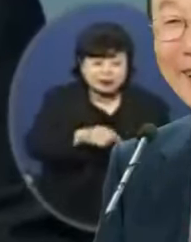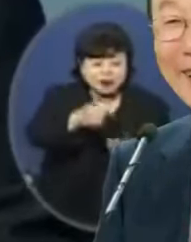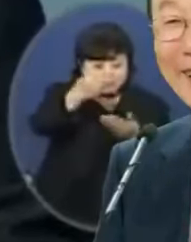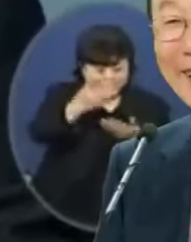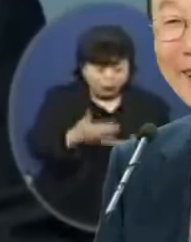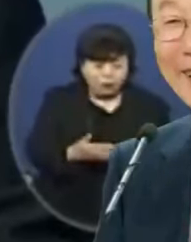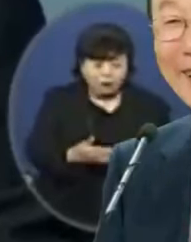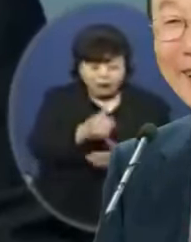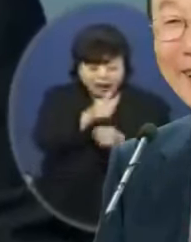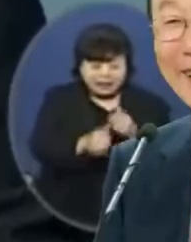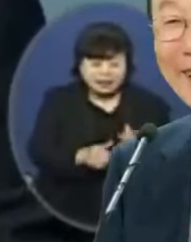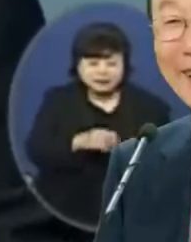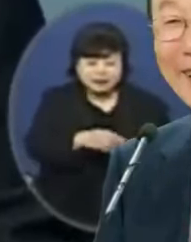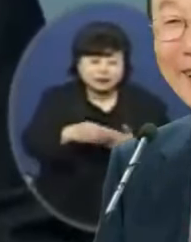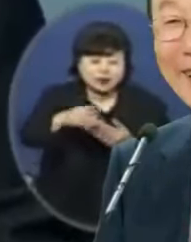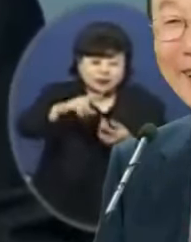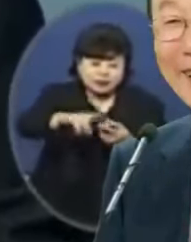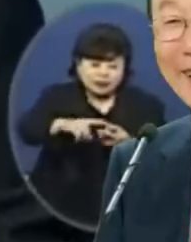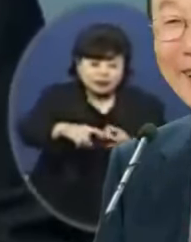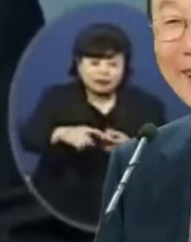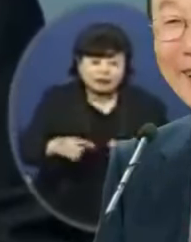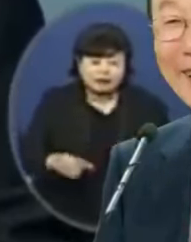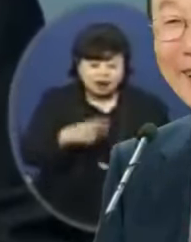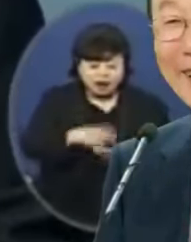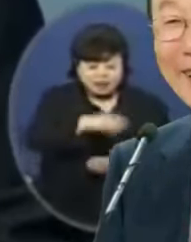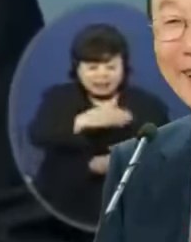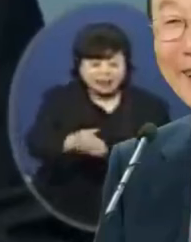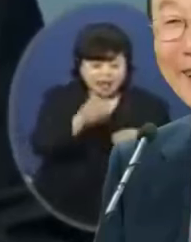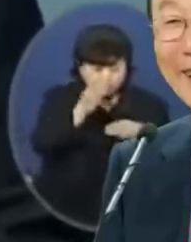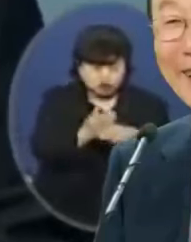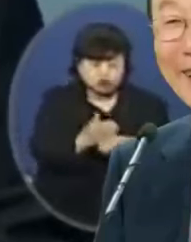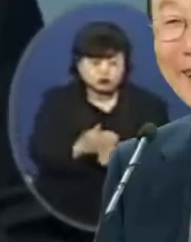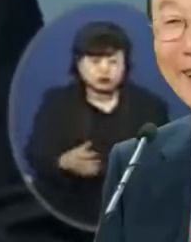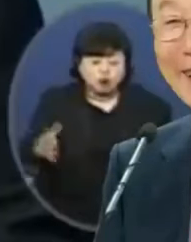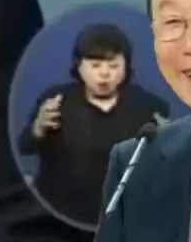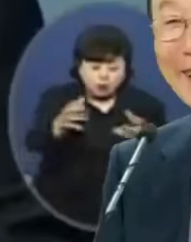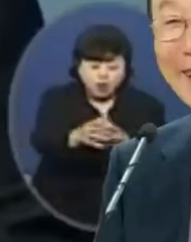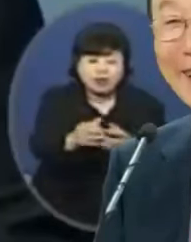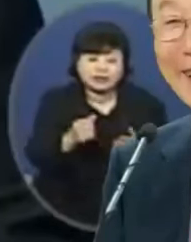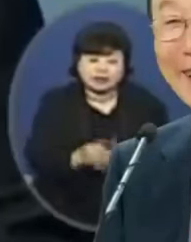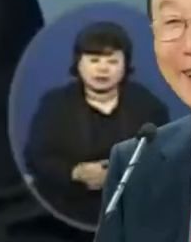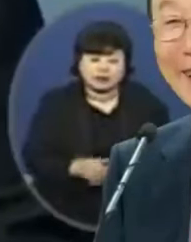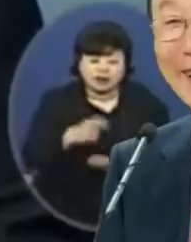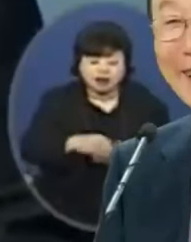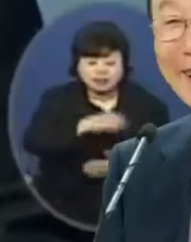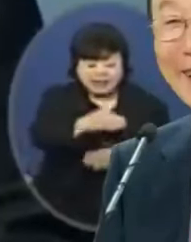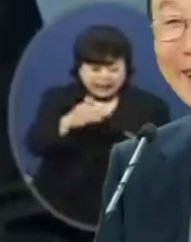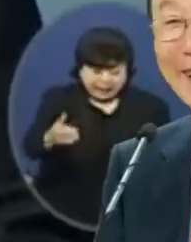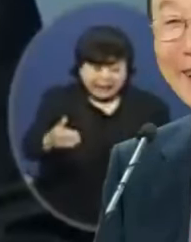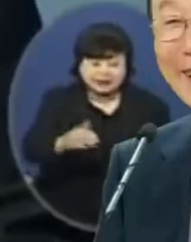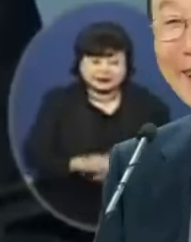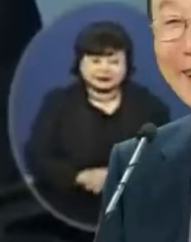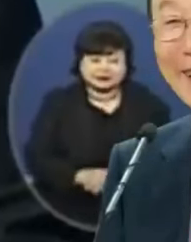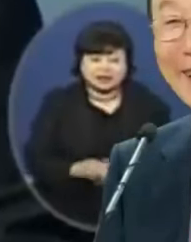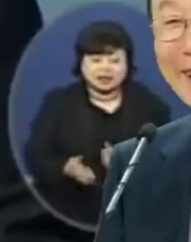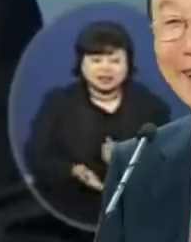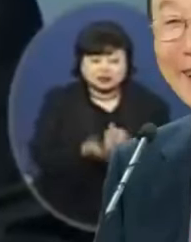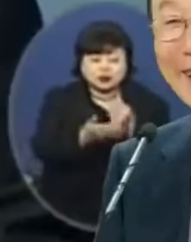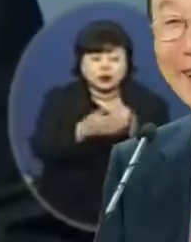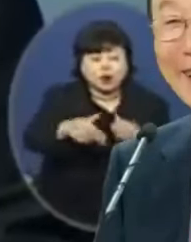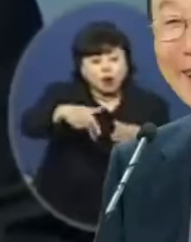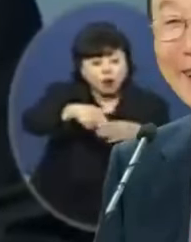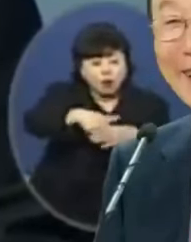받고 하나님이 이끄신 것은 언약궤를 중심으로 뭉쳤기 때문인 것입니다. 언약궤가 그들의 섬기는